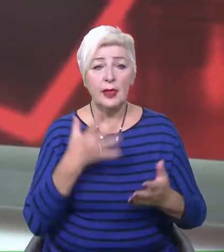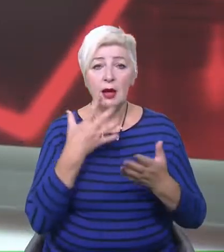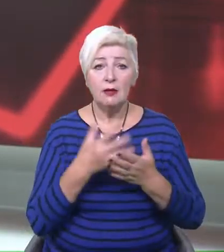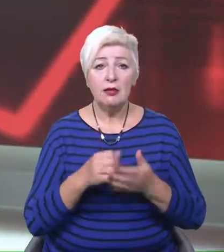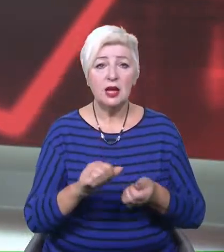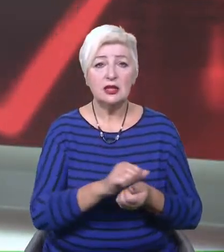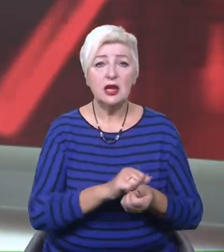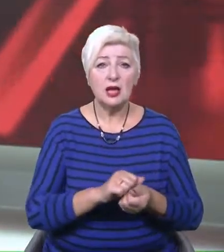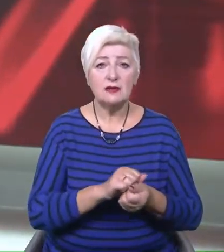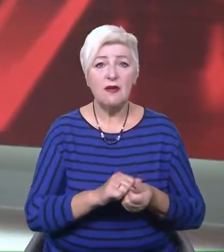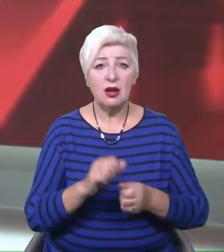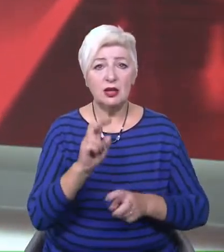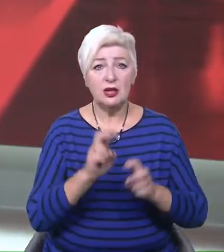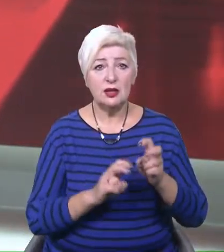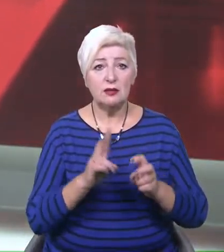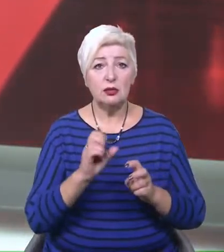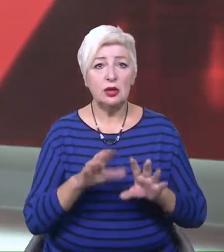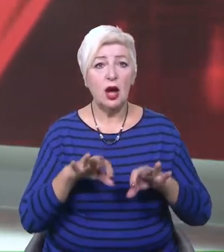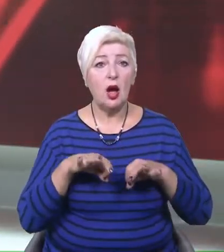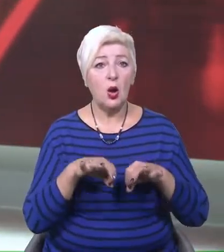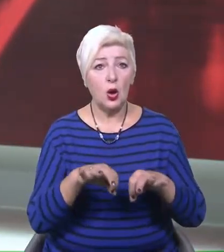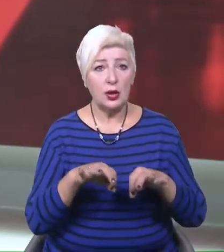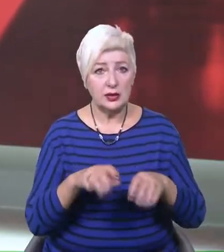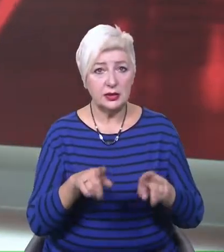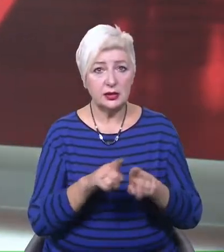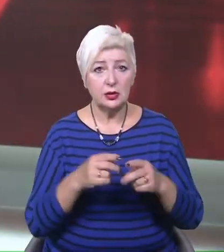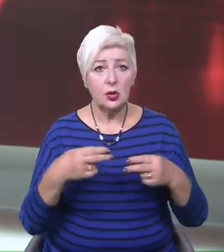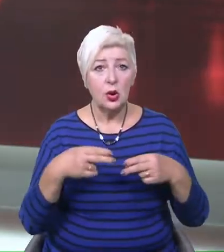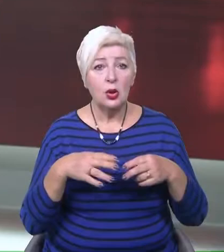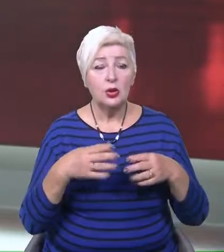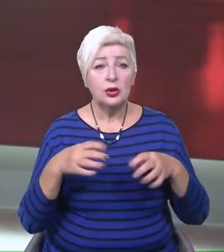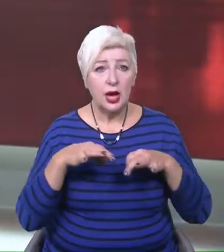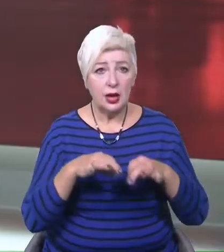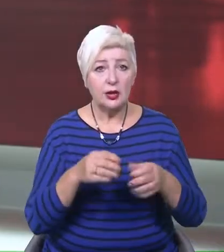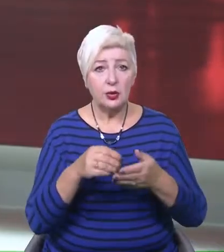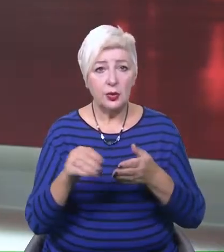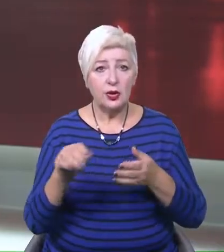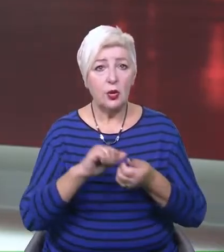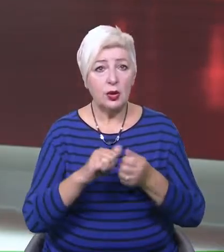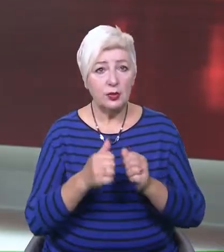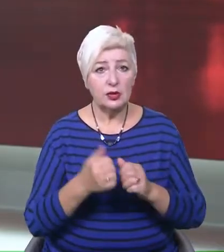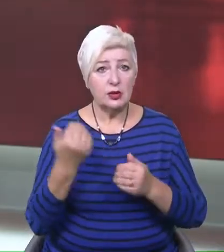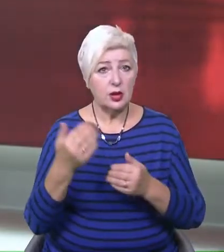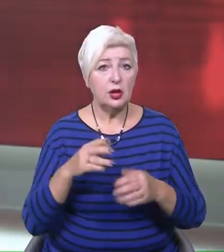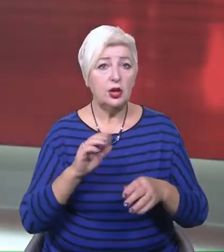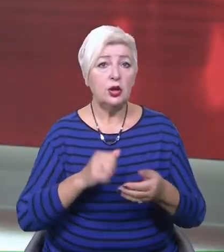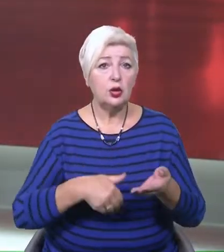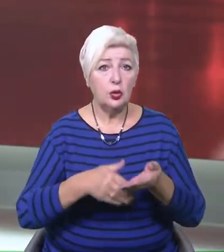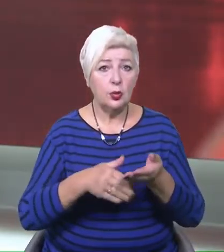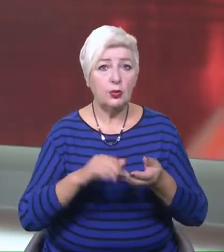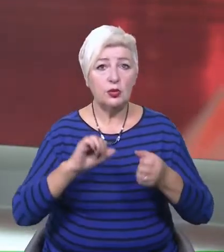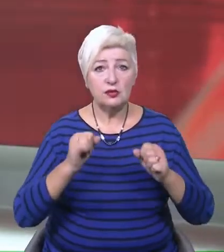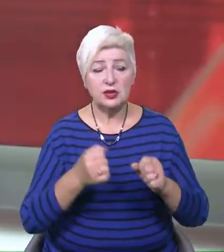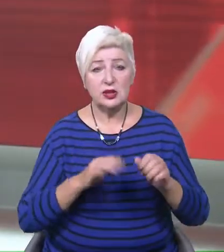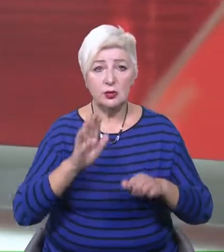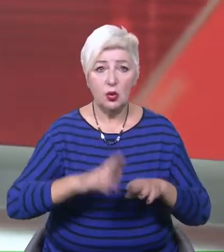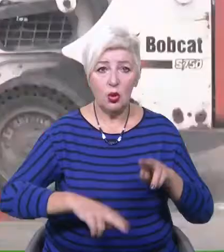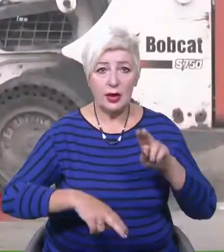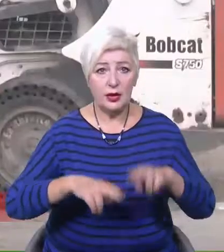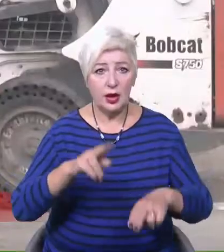Власний асфальтний завод на колесах. Таку техніку придбали у Кам'янському. За її допомогою взимку лататимуть ями та